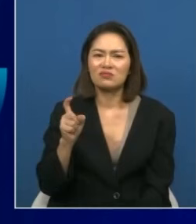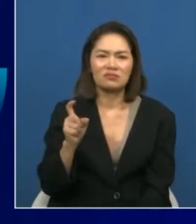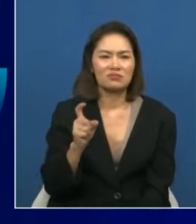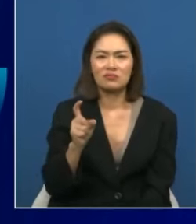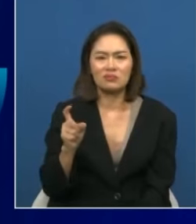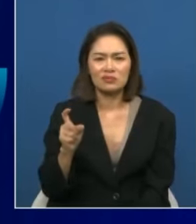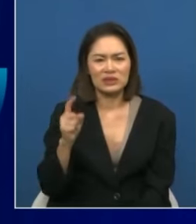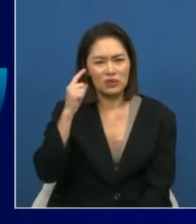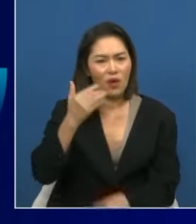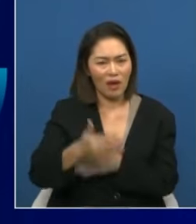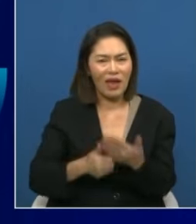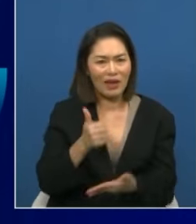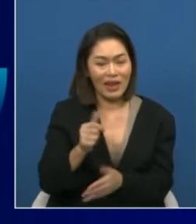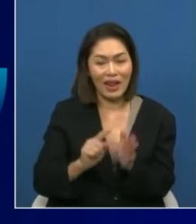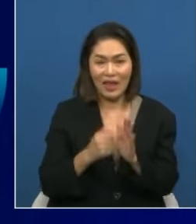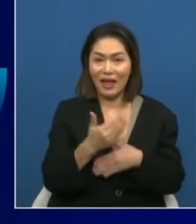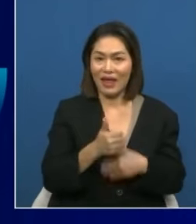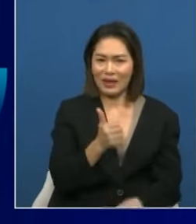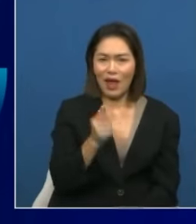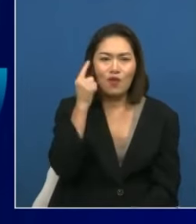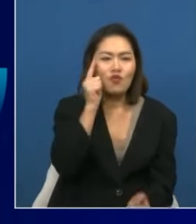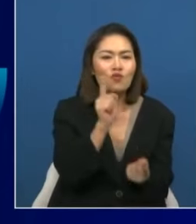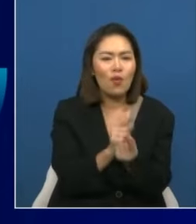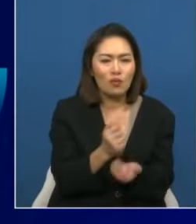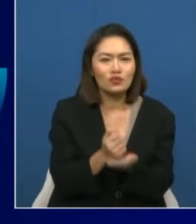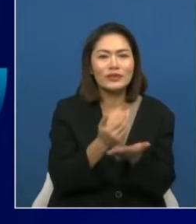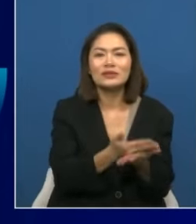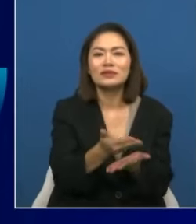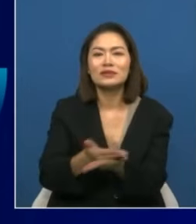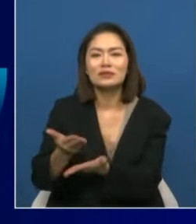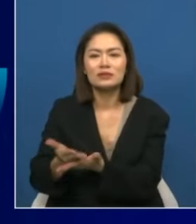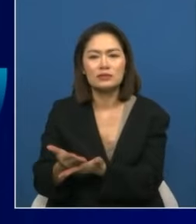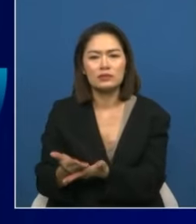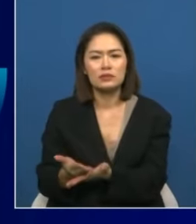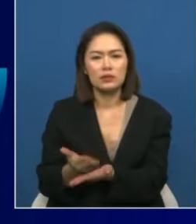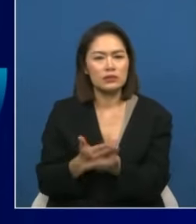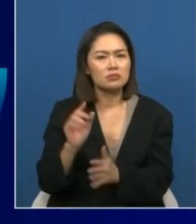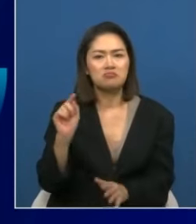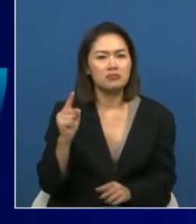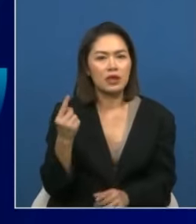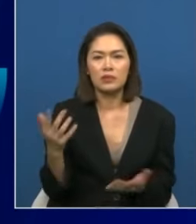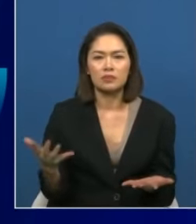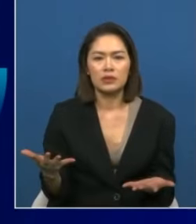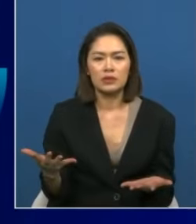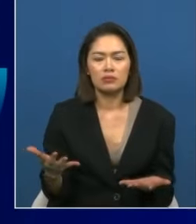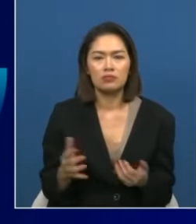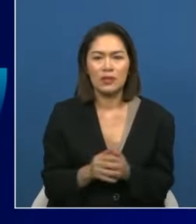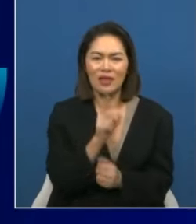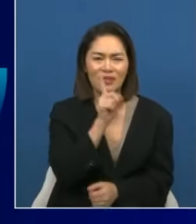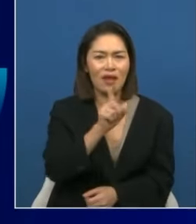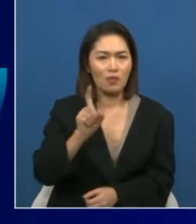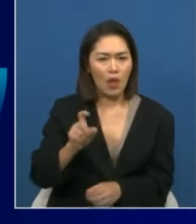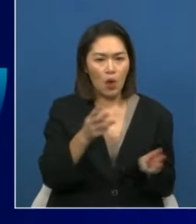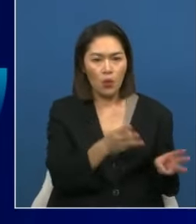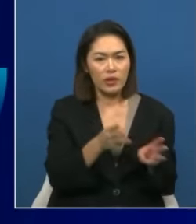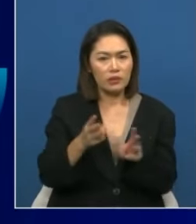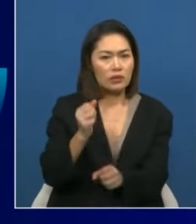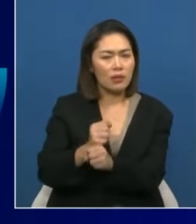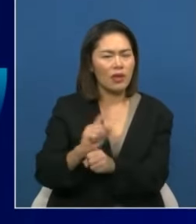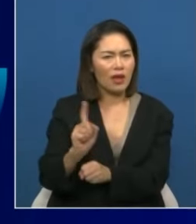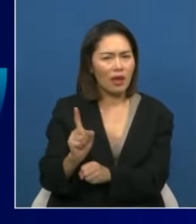มันอาจจะขายได้แรกๆอย่างเช่นคนรู้จักช่วยซื้อแต่เขาไม่ได้กลับมาซื้อซ้ำค่ะทีนี้พอถามหาวิธีการว่